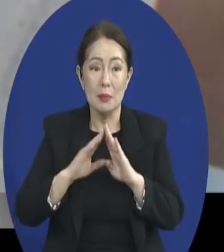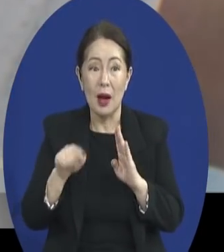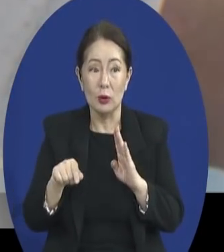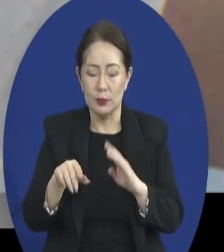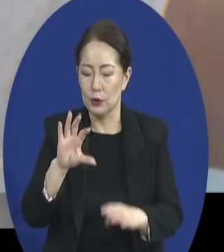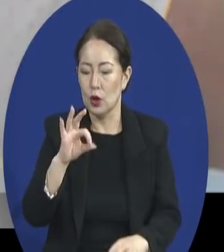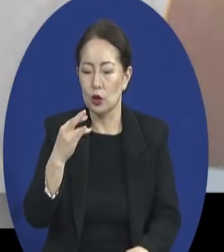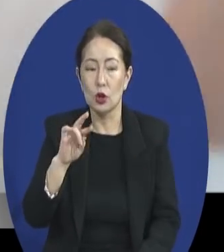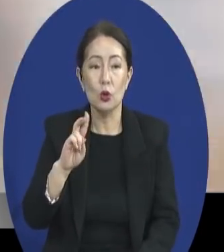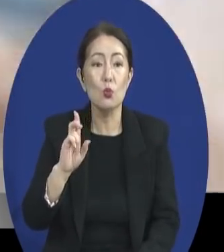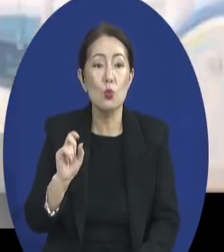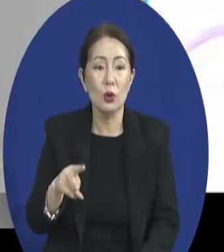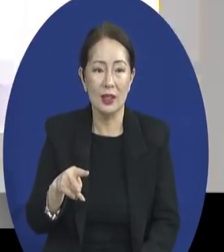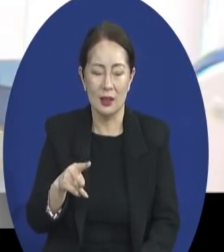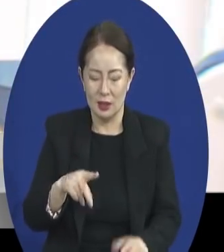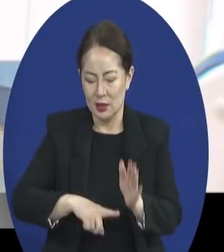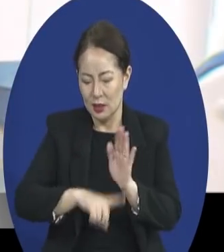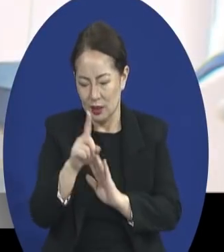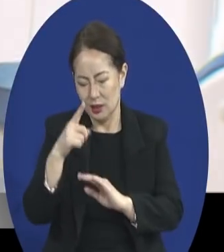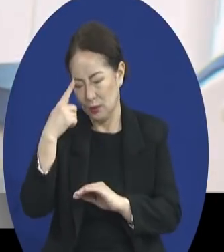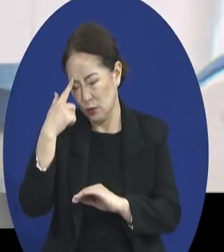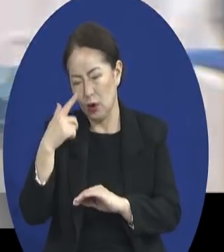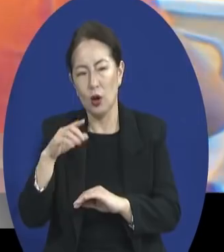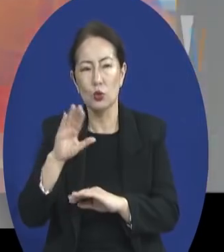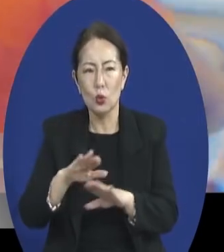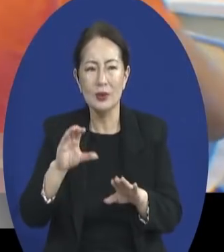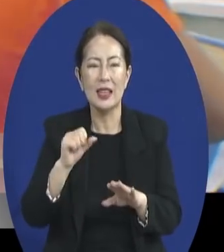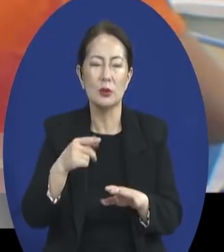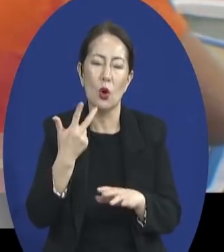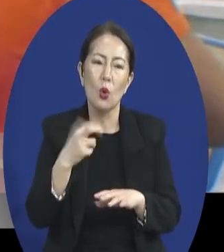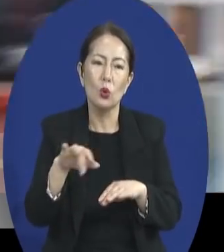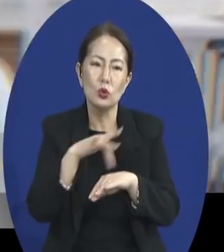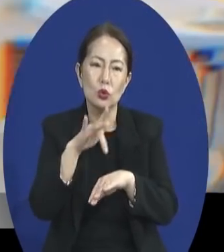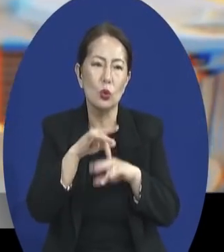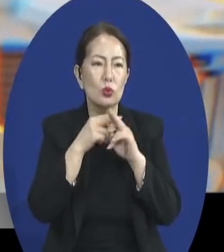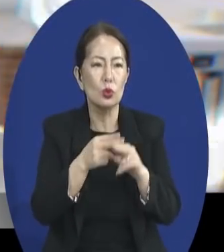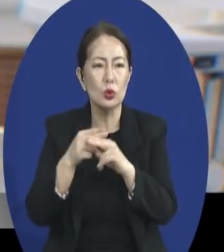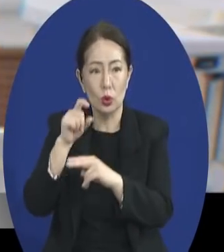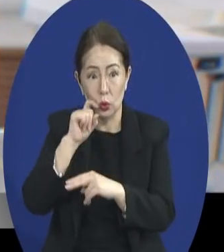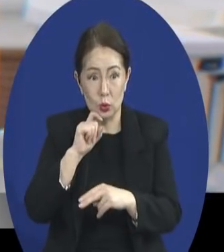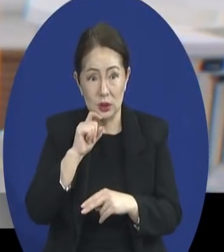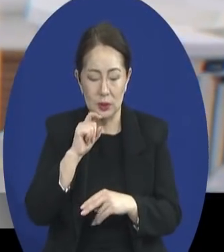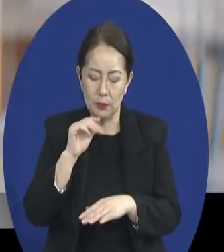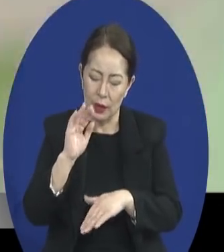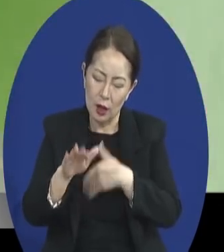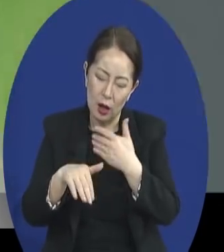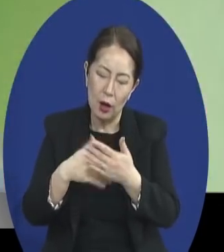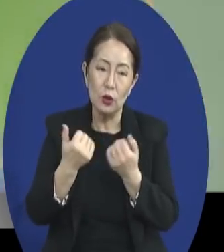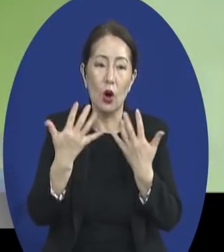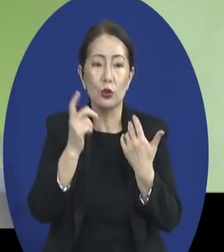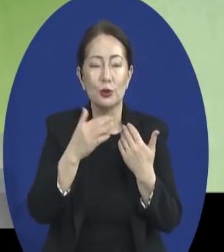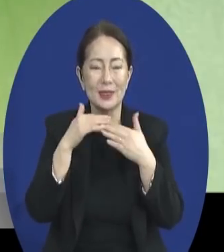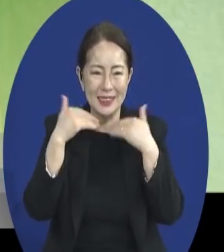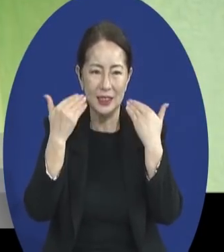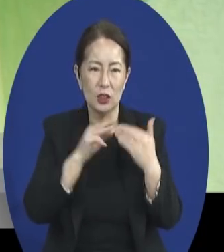бүлээс эхлээд Монголд байгаа хүүхдийн асрамжийн 30 гаруй төвд тэр туслахыг хүссэн байна. Улам улам олон хүн инээлэхийн